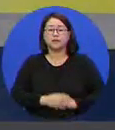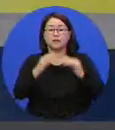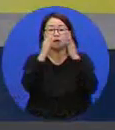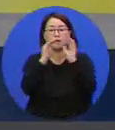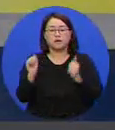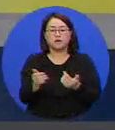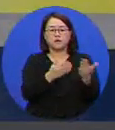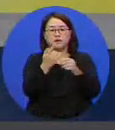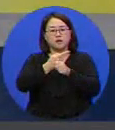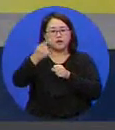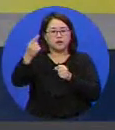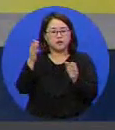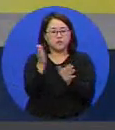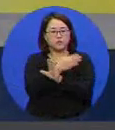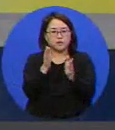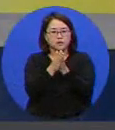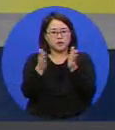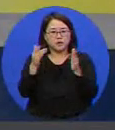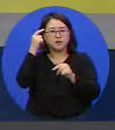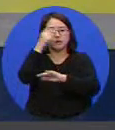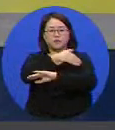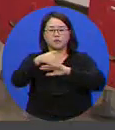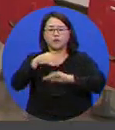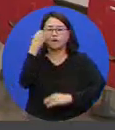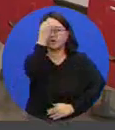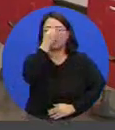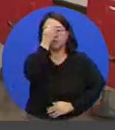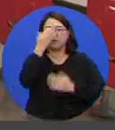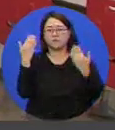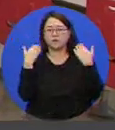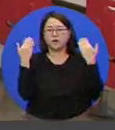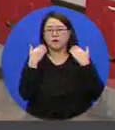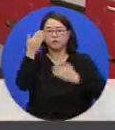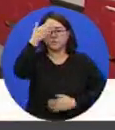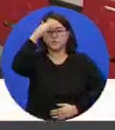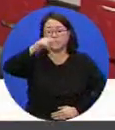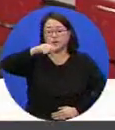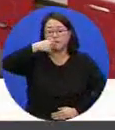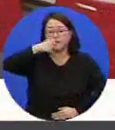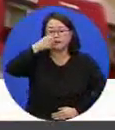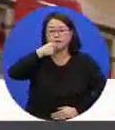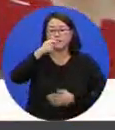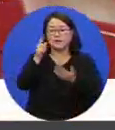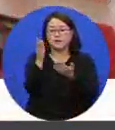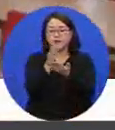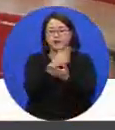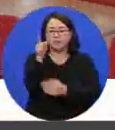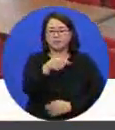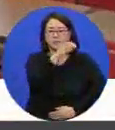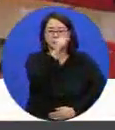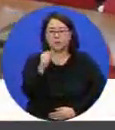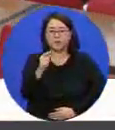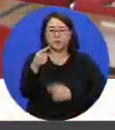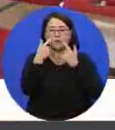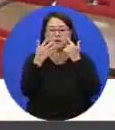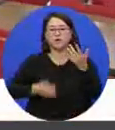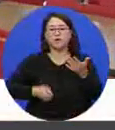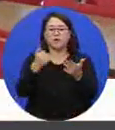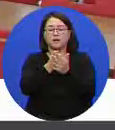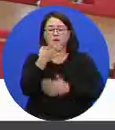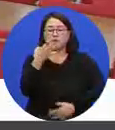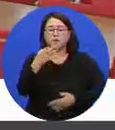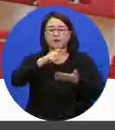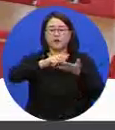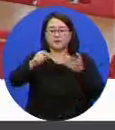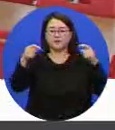전라북도가 내년부터 실시하기로 한 고교 무상급식 예산의 분담 비율을 확정했습니다. 전라북도는 14개 시군과의 협의를